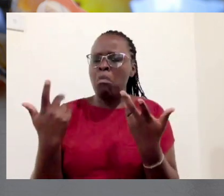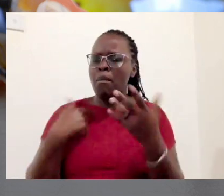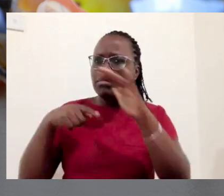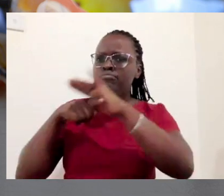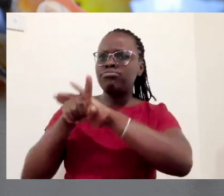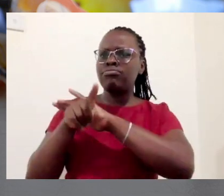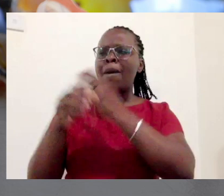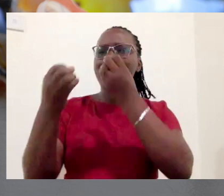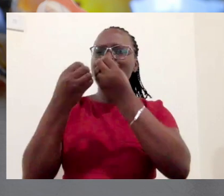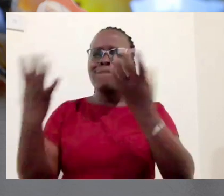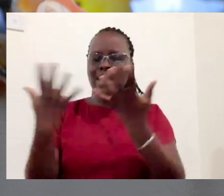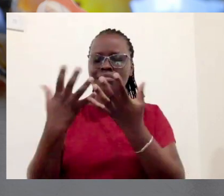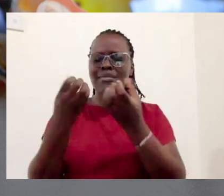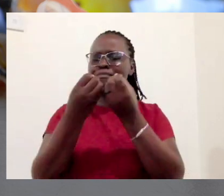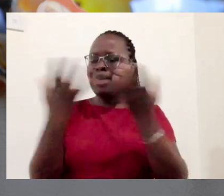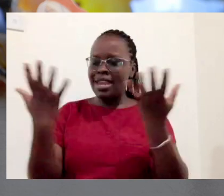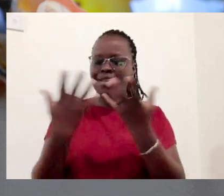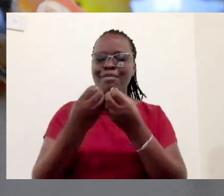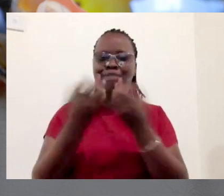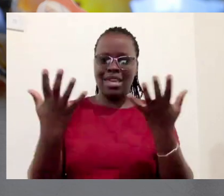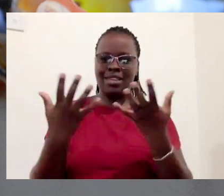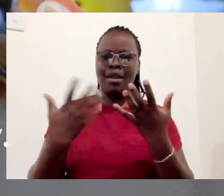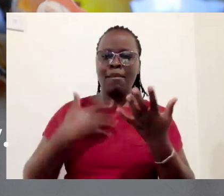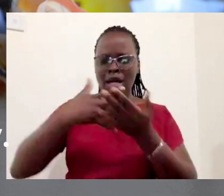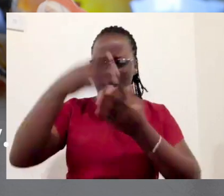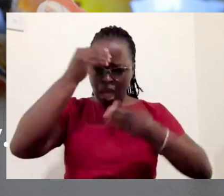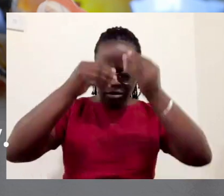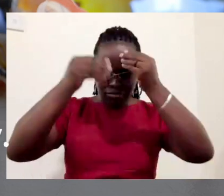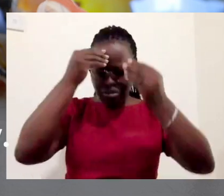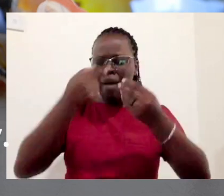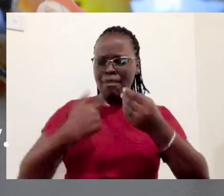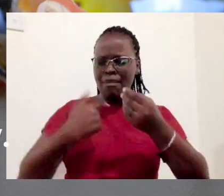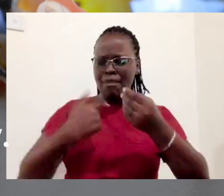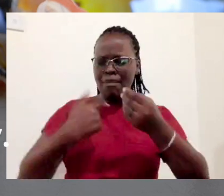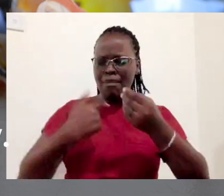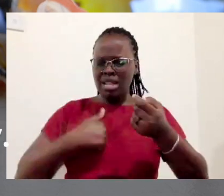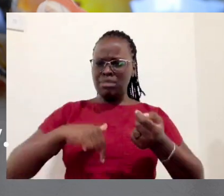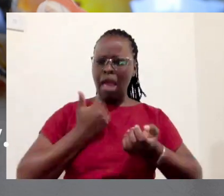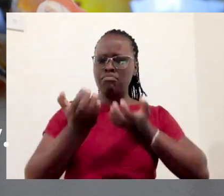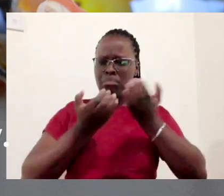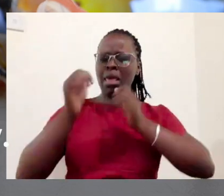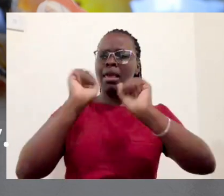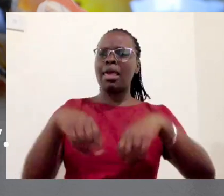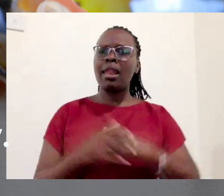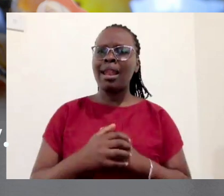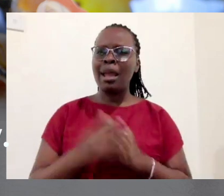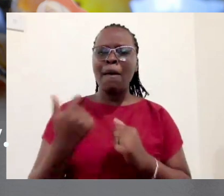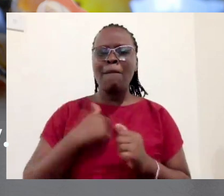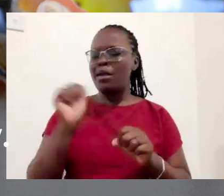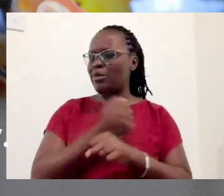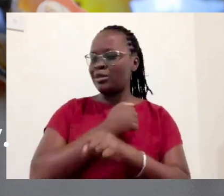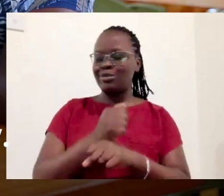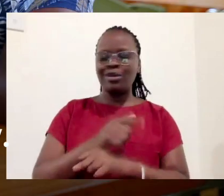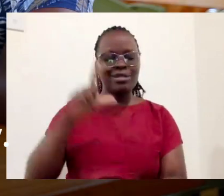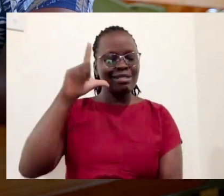wakati ninaingia hapa kuna vitu vingi nilijifunza, na kwa saa hii naweza kujimudu mwenyewe, siwezi